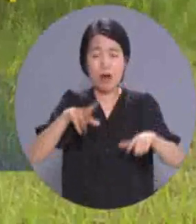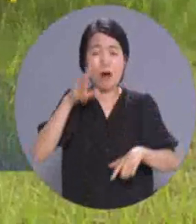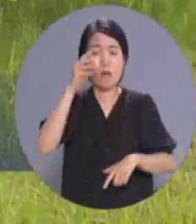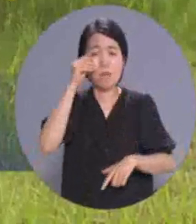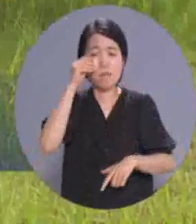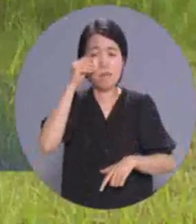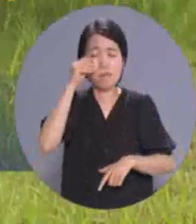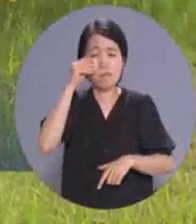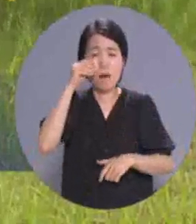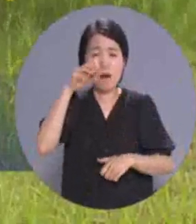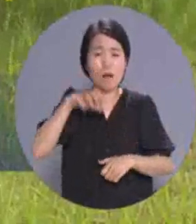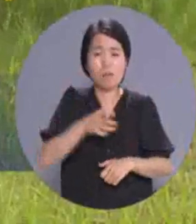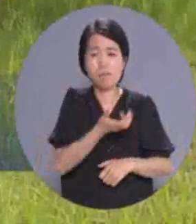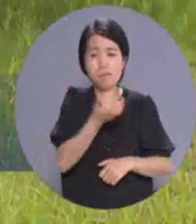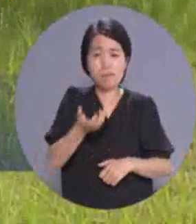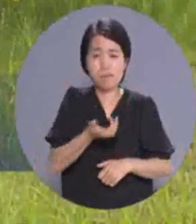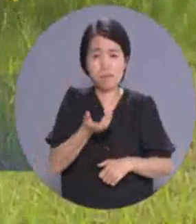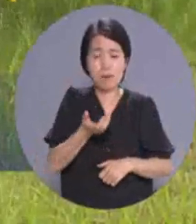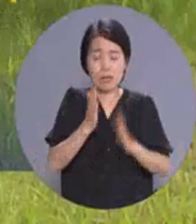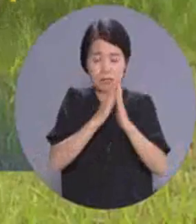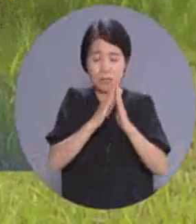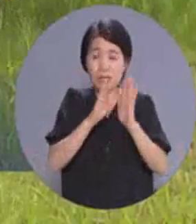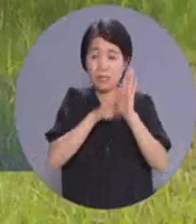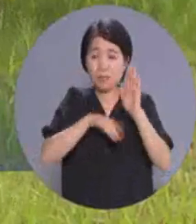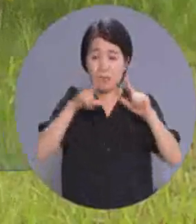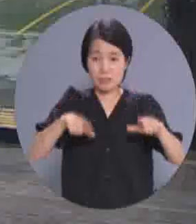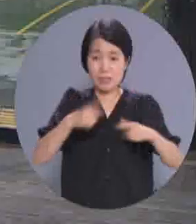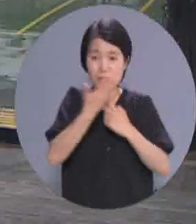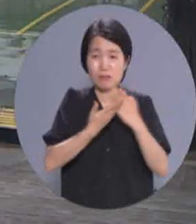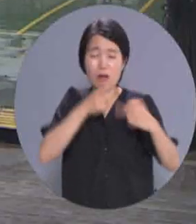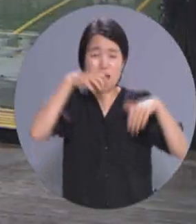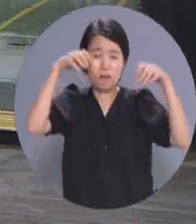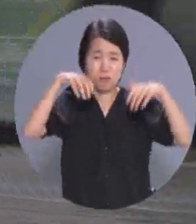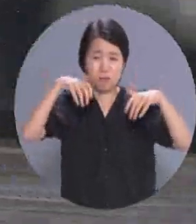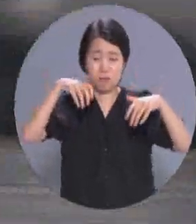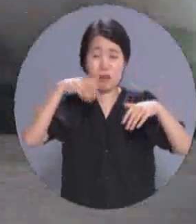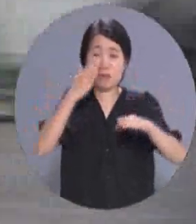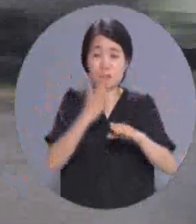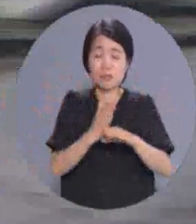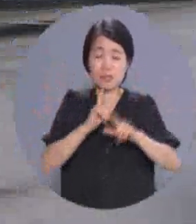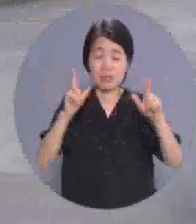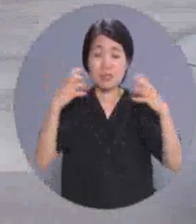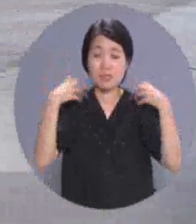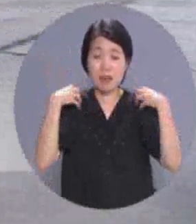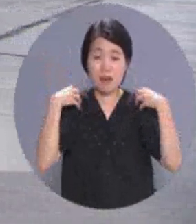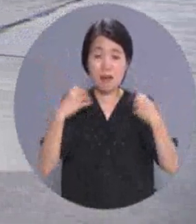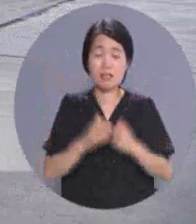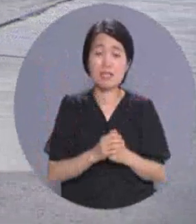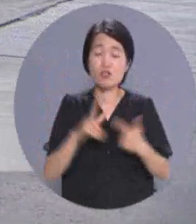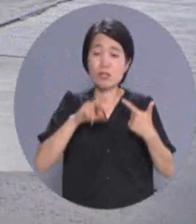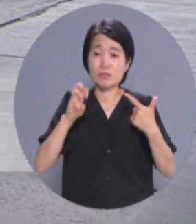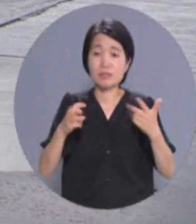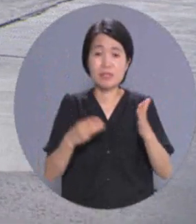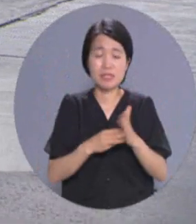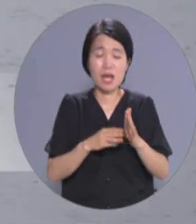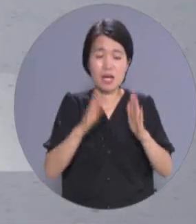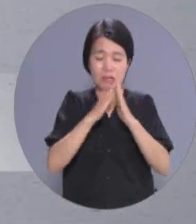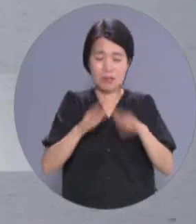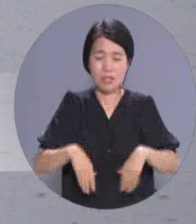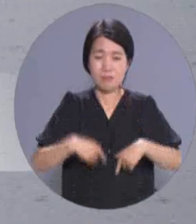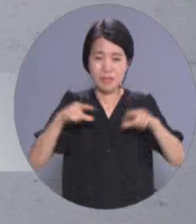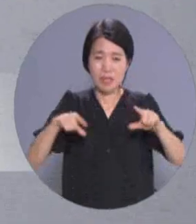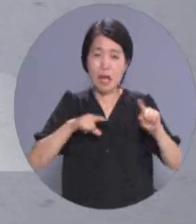머물면서 남부지방과 제주도에 많은 비를 내리고 있는 것 같습니다 기상청은 오늘 30일까지 전남의 100에서